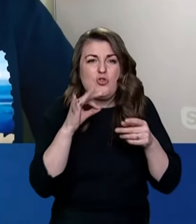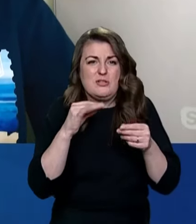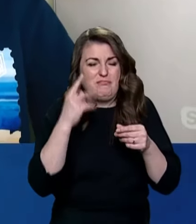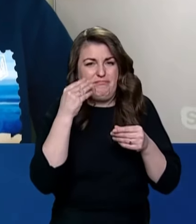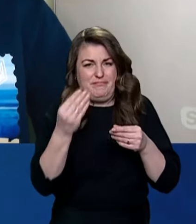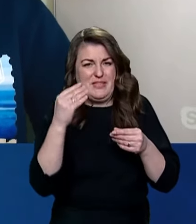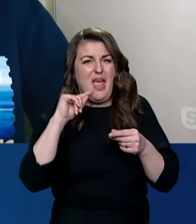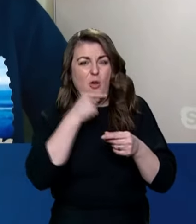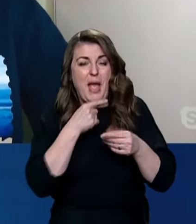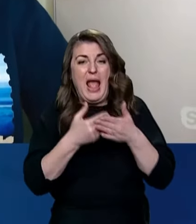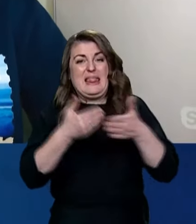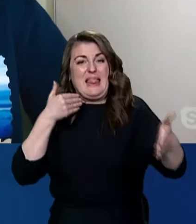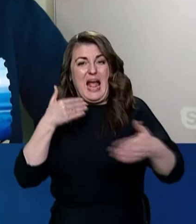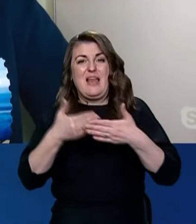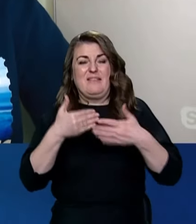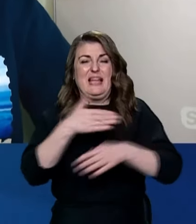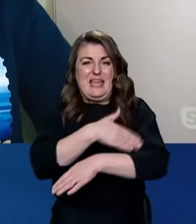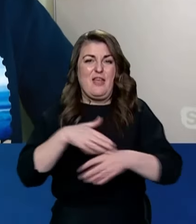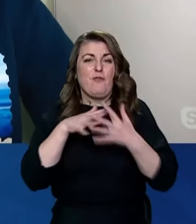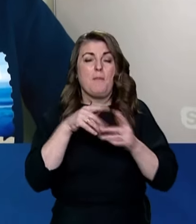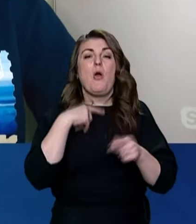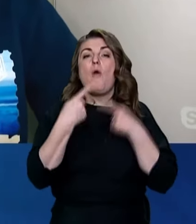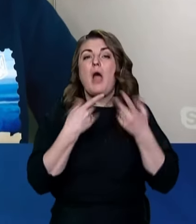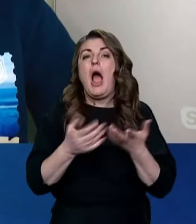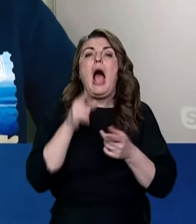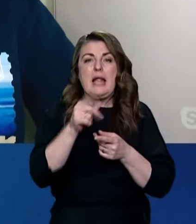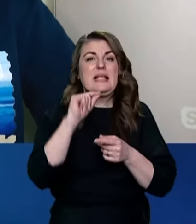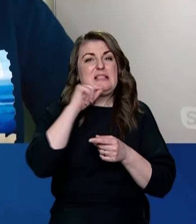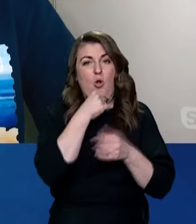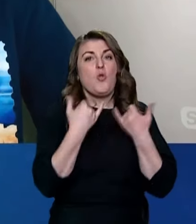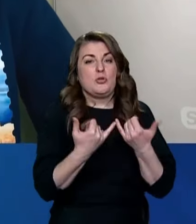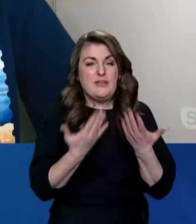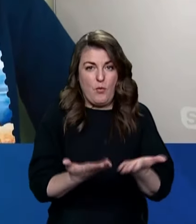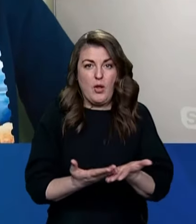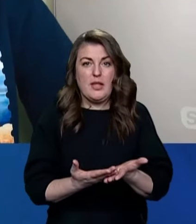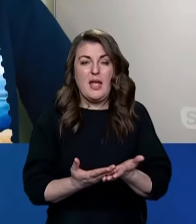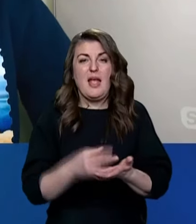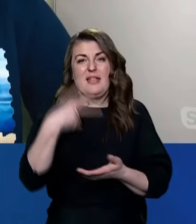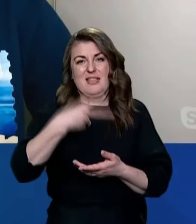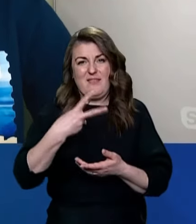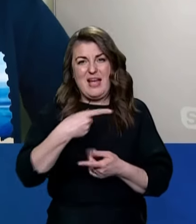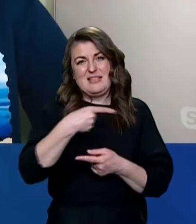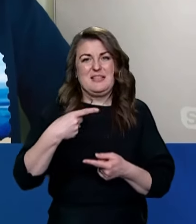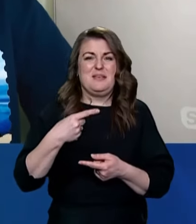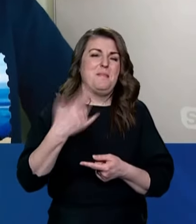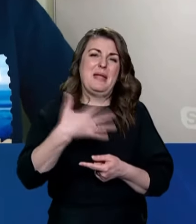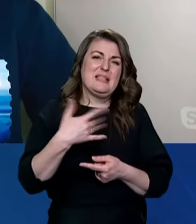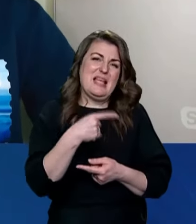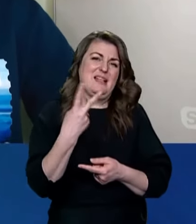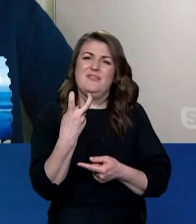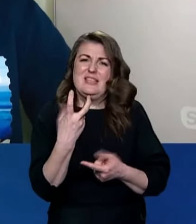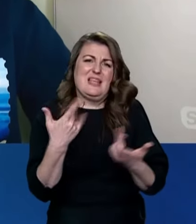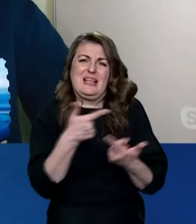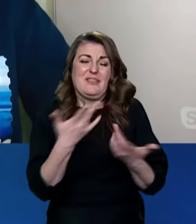економії. Далі від лінії фронту. І тоді ми говоримо, а ти зекономиш сьогодні 20, 50, 200,